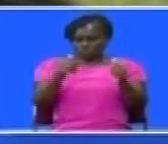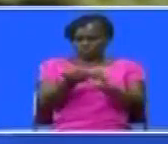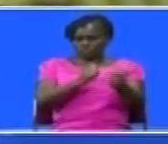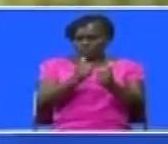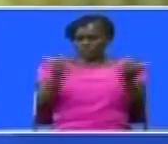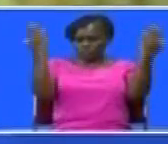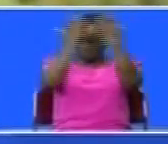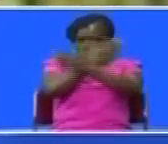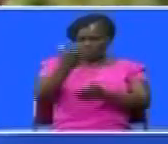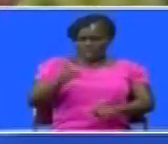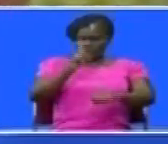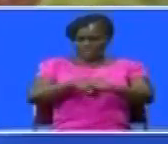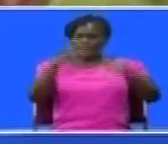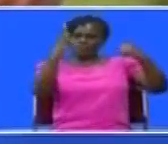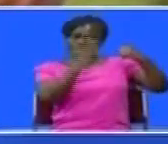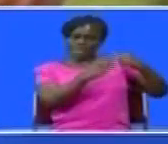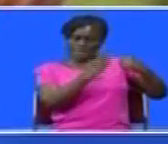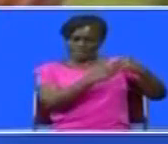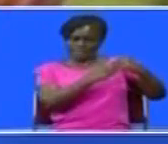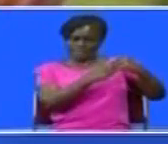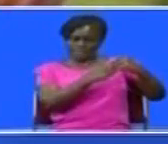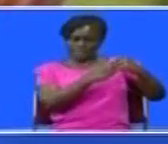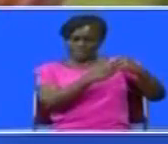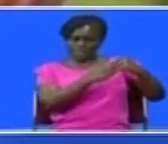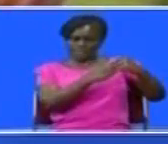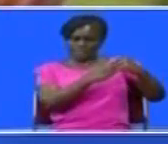saa 2 hivi katika mchuano kufuzu kwa maondoano katika kombe la